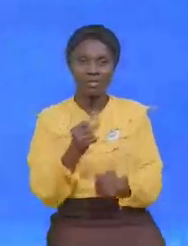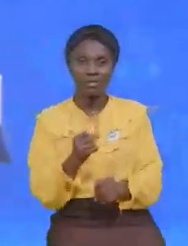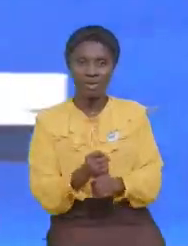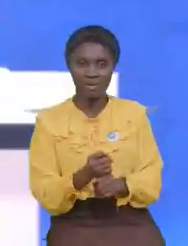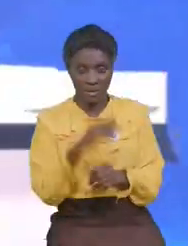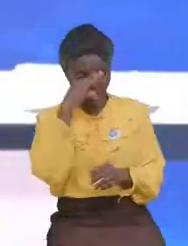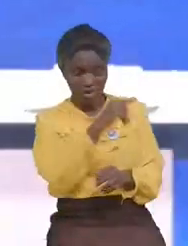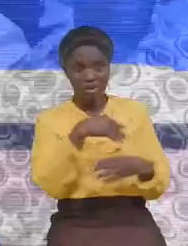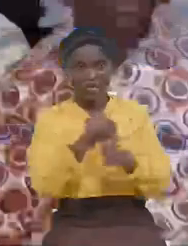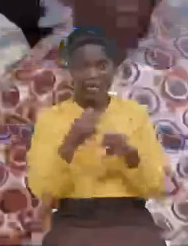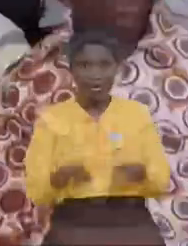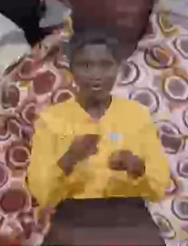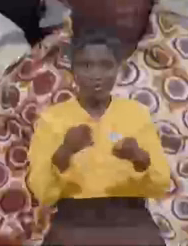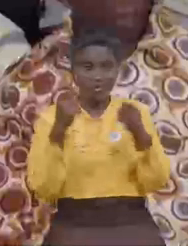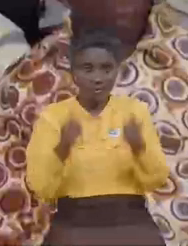et